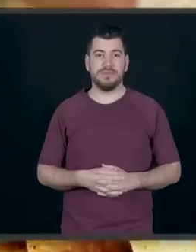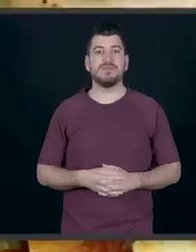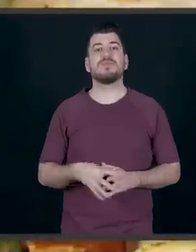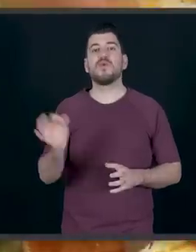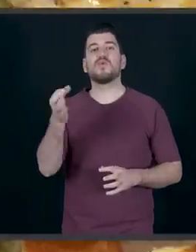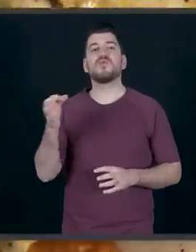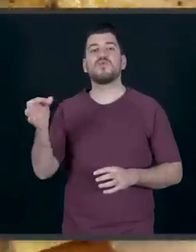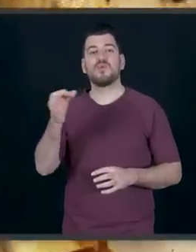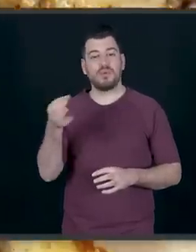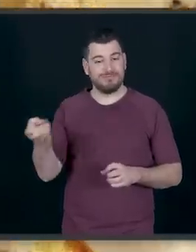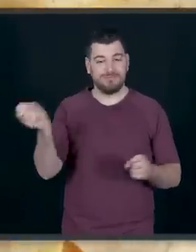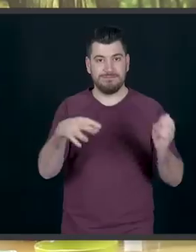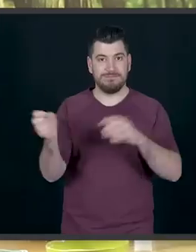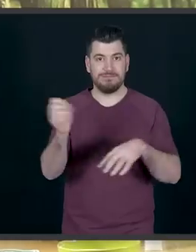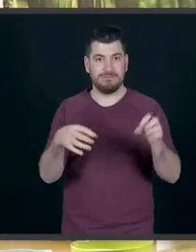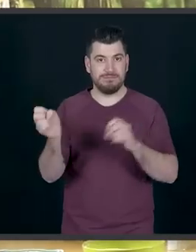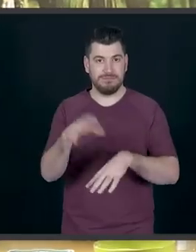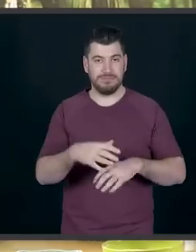θα ρίξω τα κρουτώνα από πάνω.